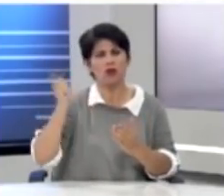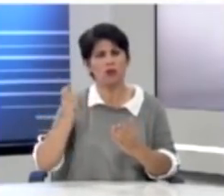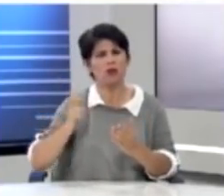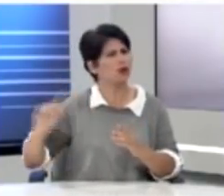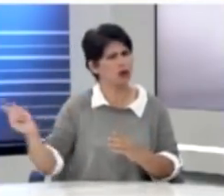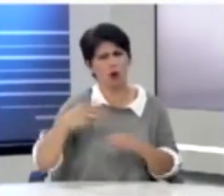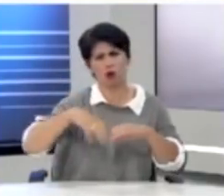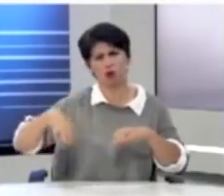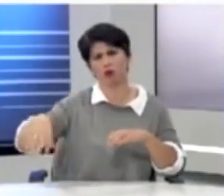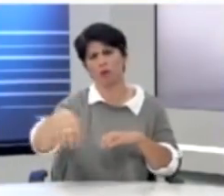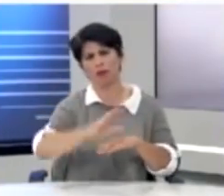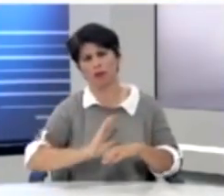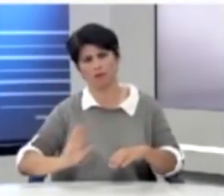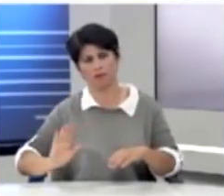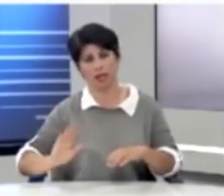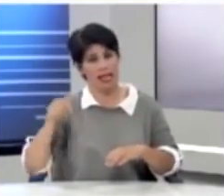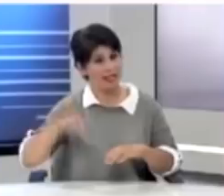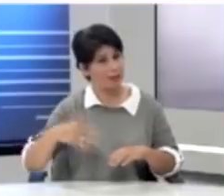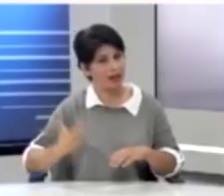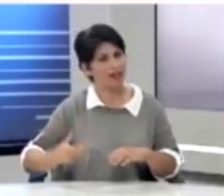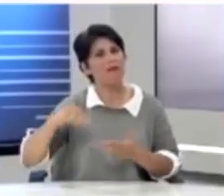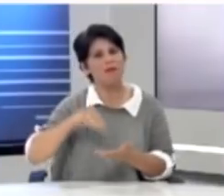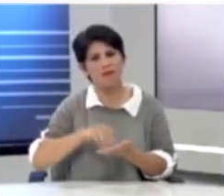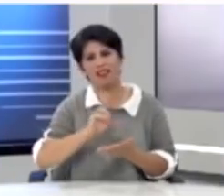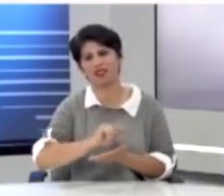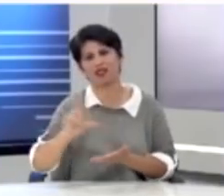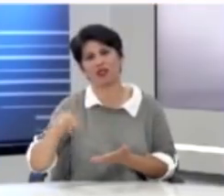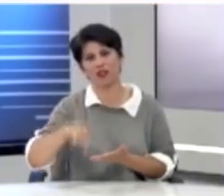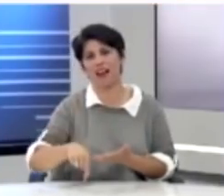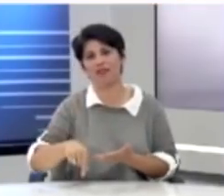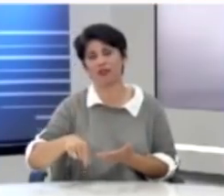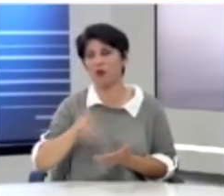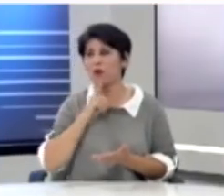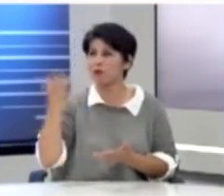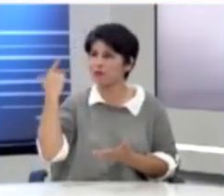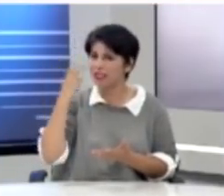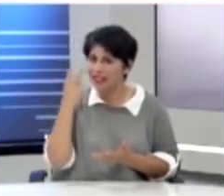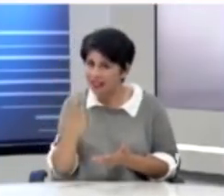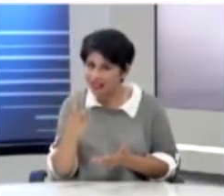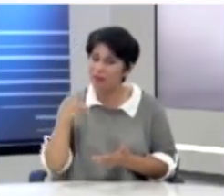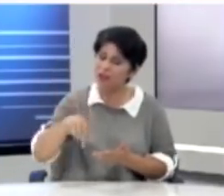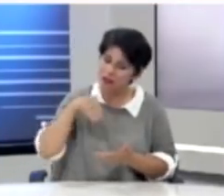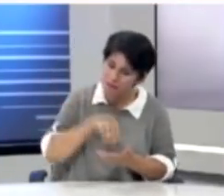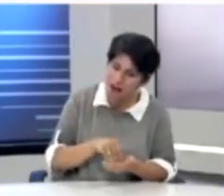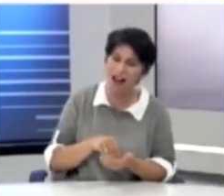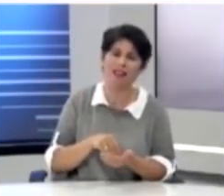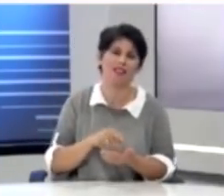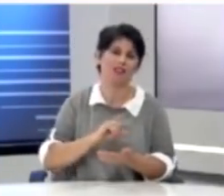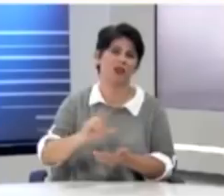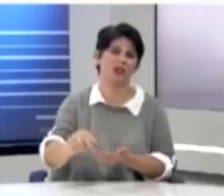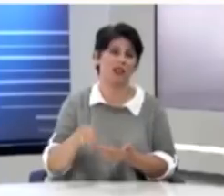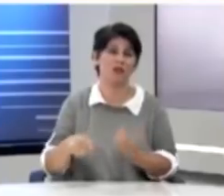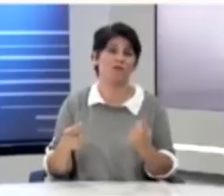κλάδο. Σήμερα έχουμε επανάληψη αυτού του έργου. Είναι πρόκληση, ενώ